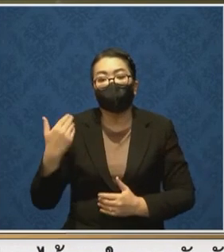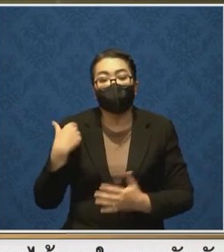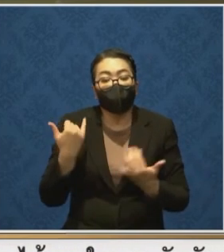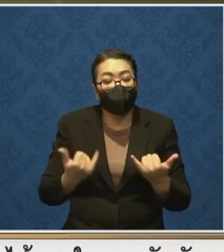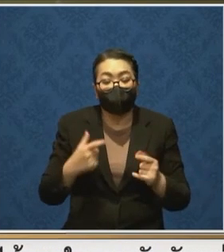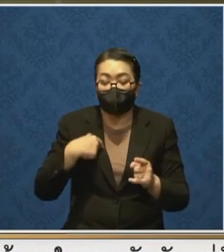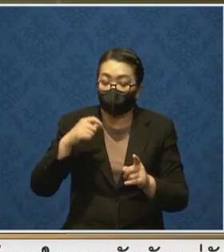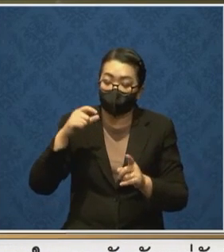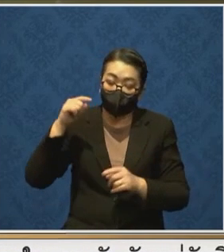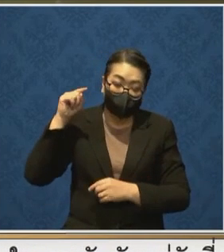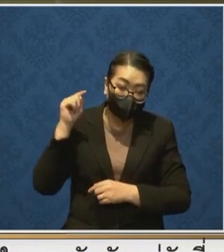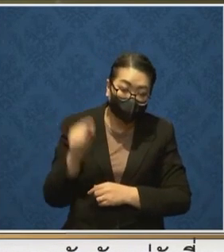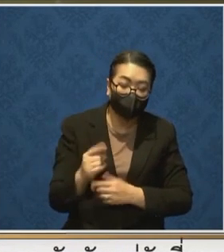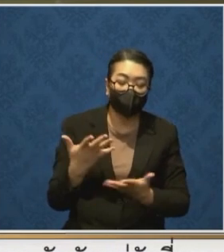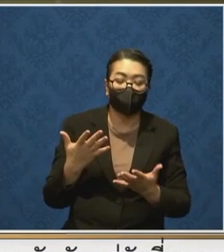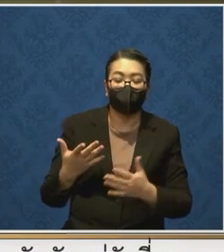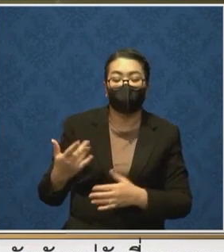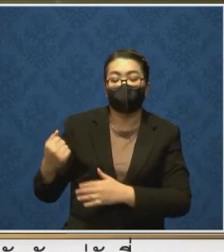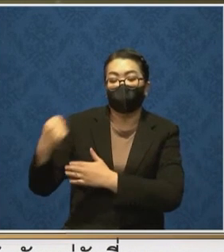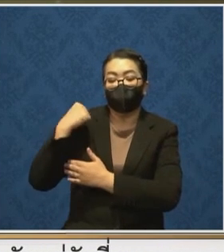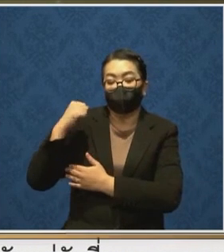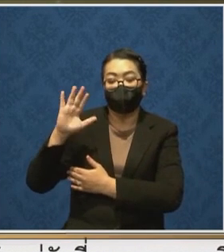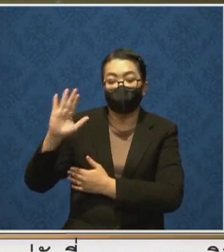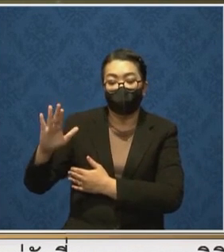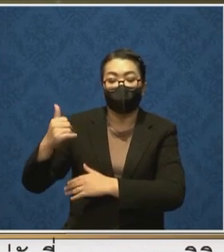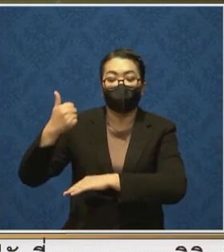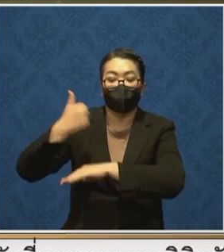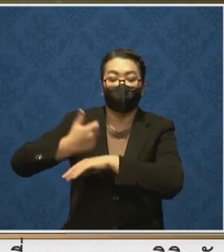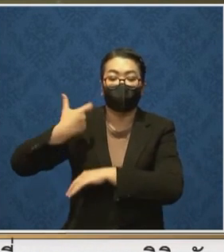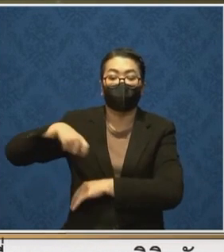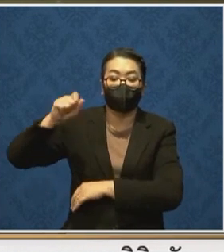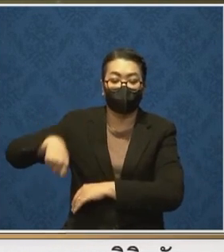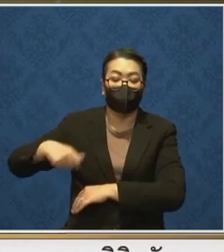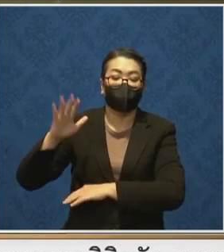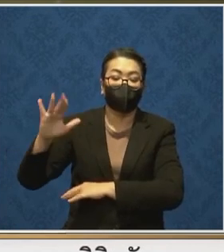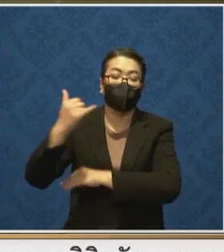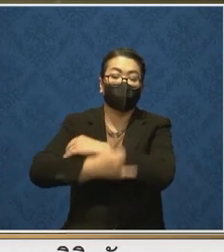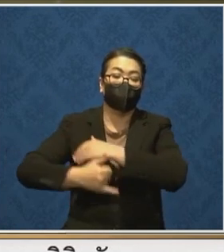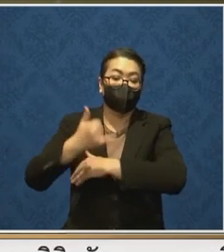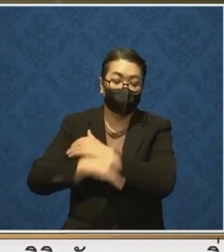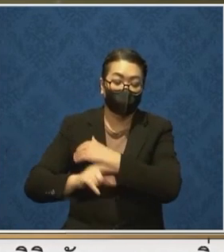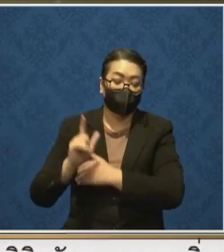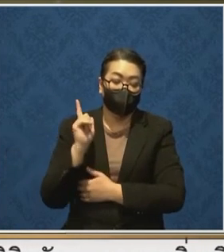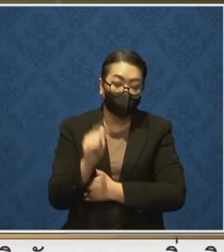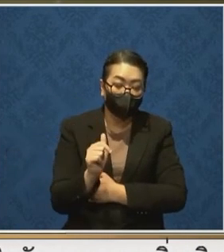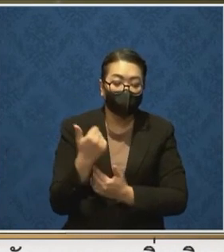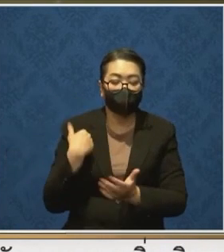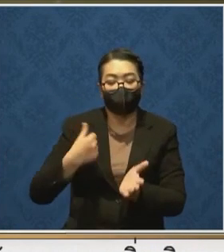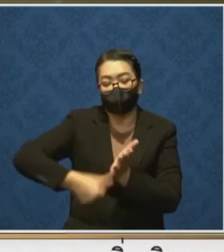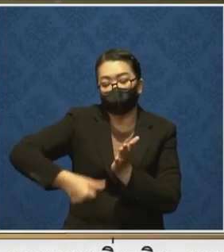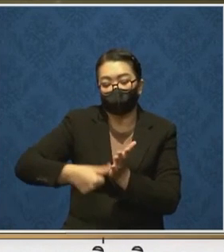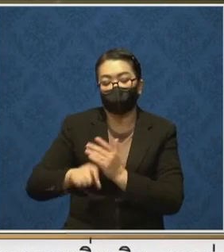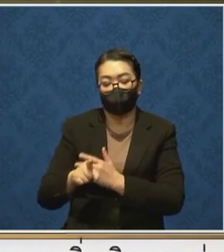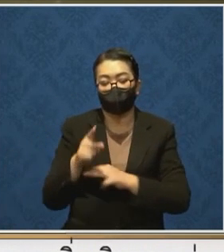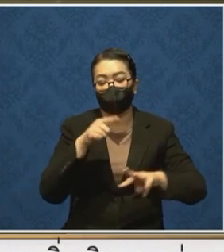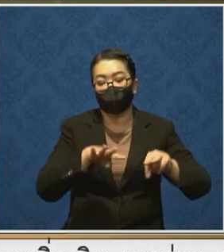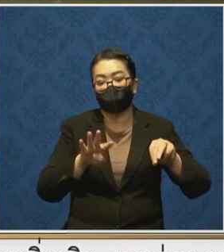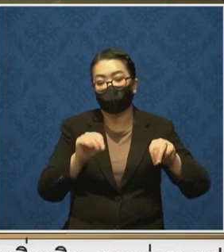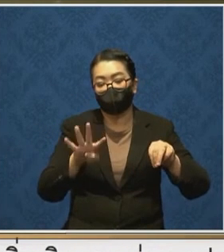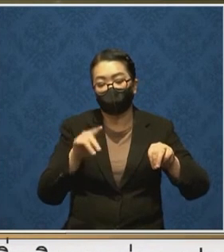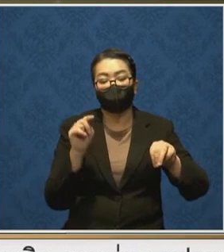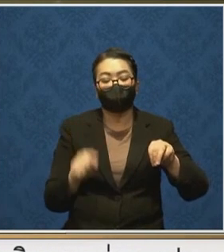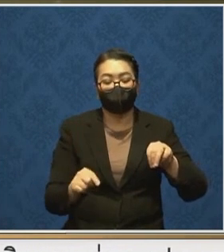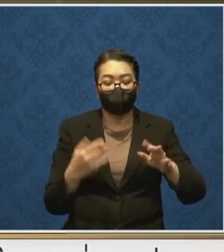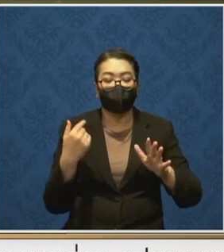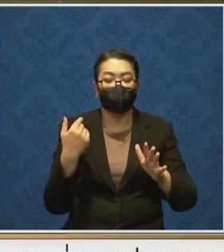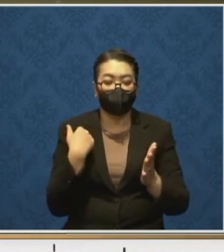มคำชี้ขาดของessmentฎ์วีโตตรการระว่างประเทศ Growthอกมาแต่กไดมบายเศษความเสียหายที่เกิดจากการใช้มาตรา 44 ของคนิประ